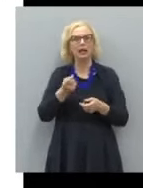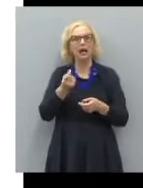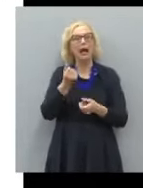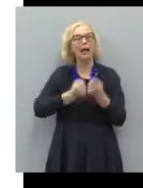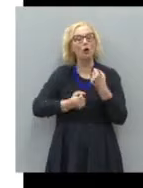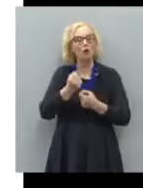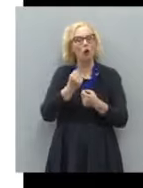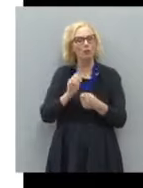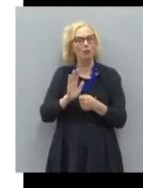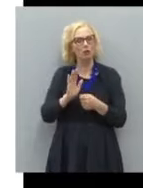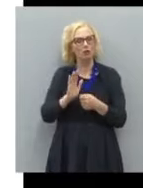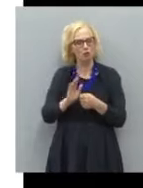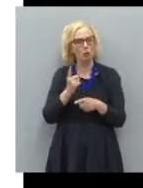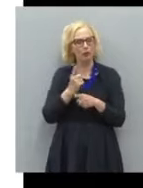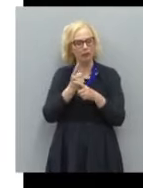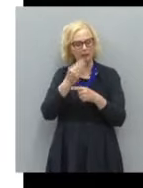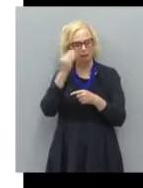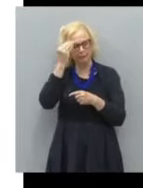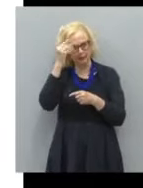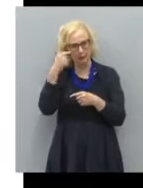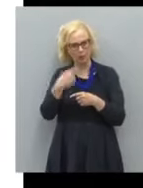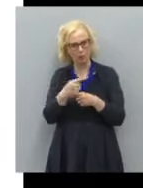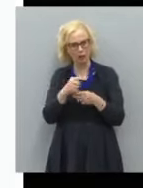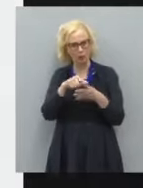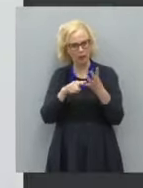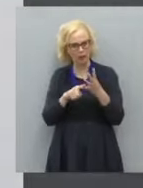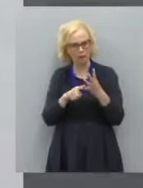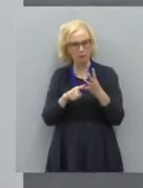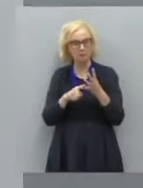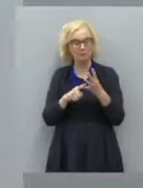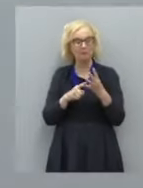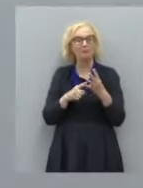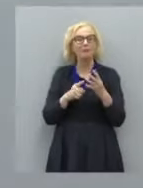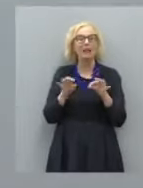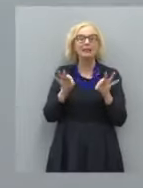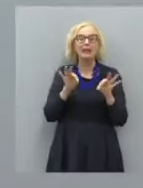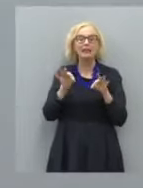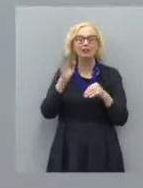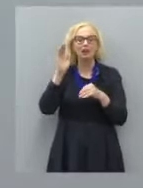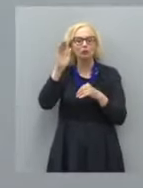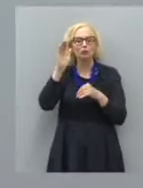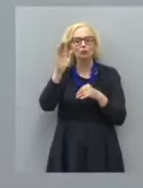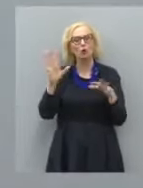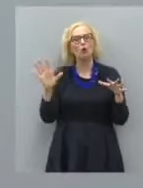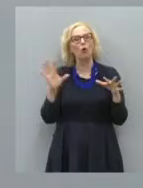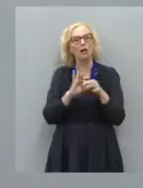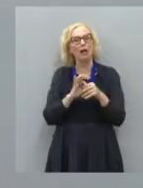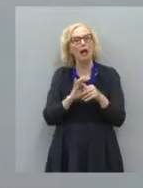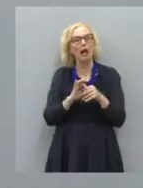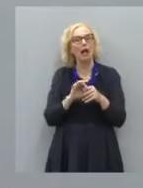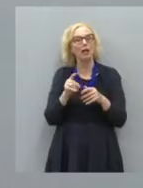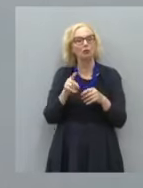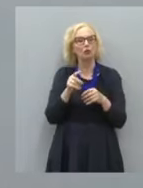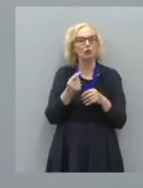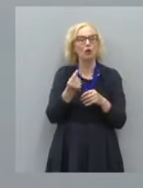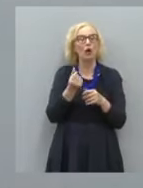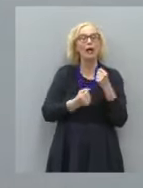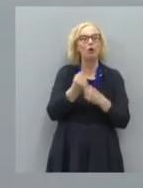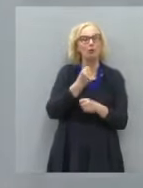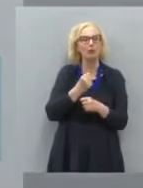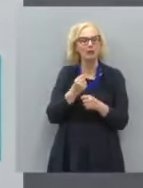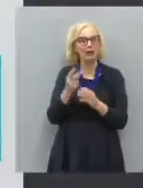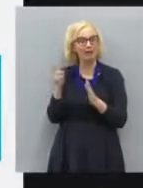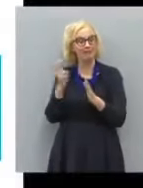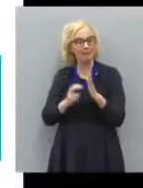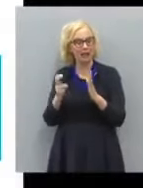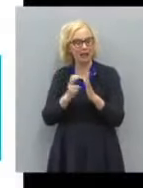in generale le strategie per il futuro quello che il documento di economia e finanza individua sette